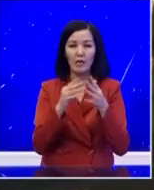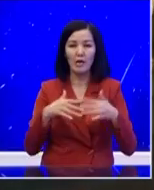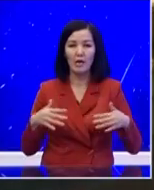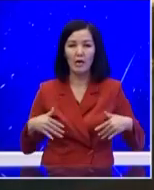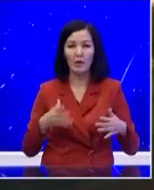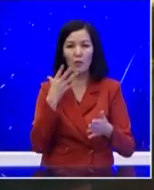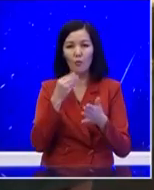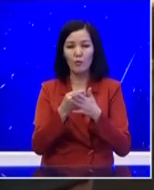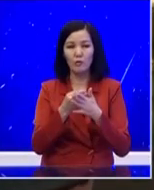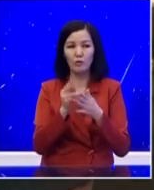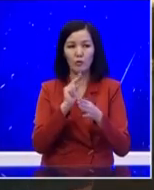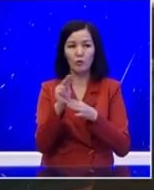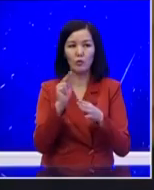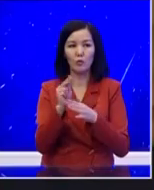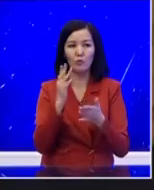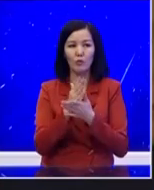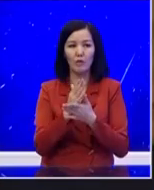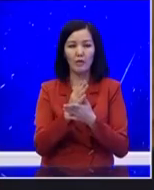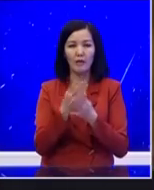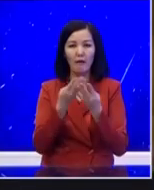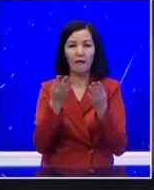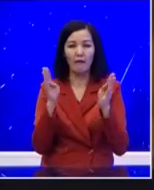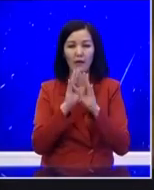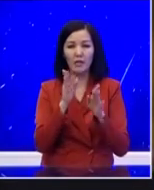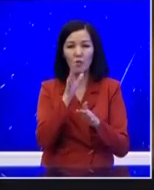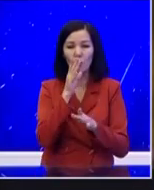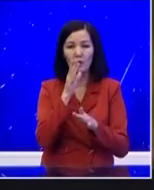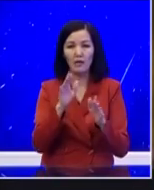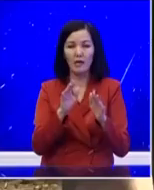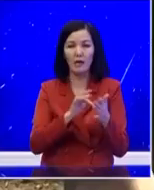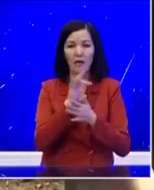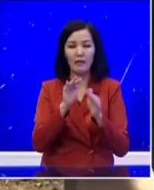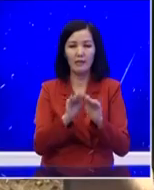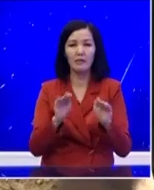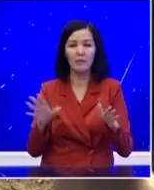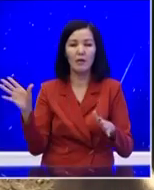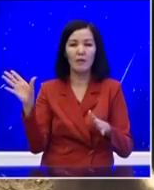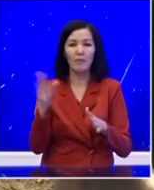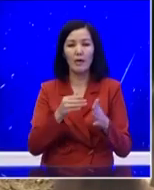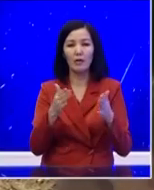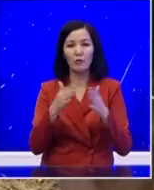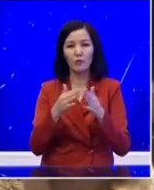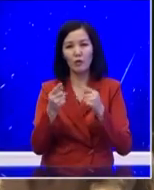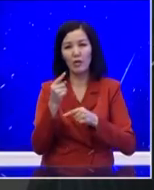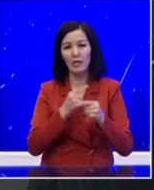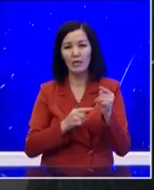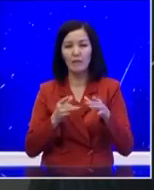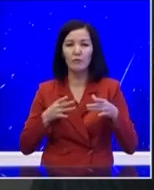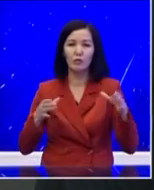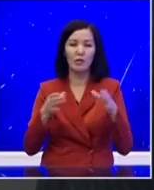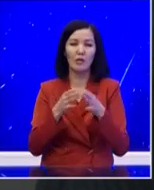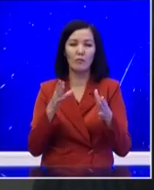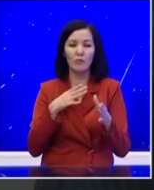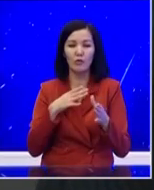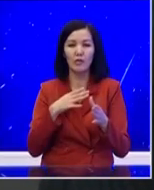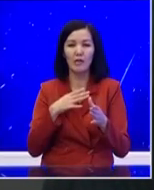өз тәжірибесімен бөлісіп отырады. Карантин кезінде қаладағы немерелері түгел жиналып, қол ұзарып, арқа жарға болып отырған жайы бар.